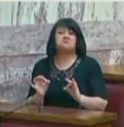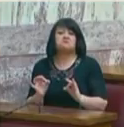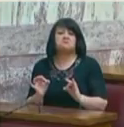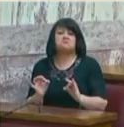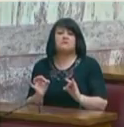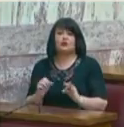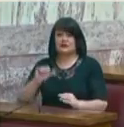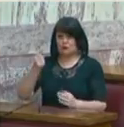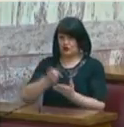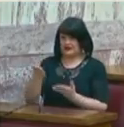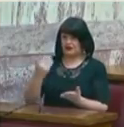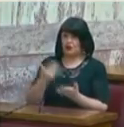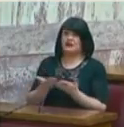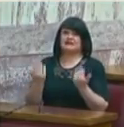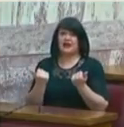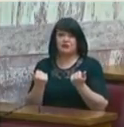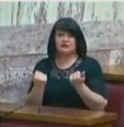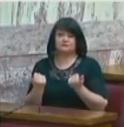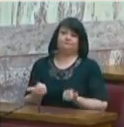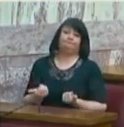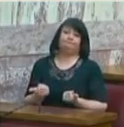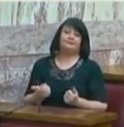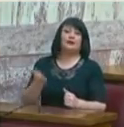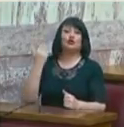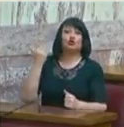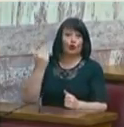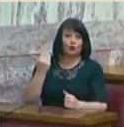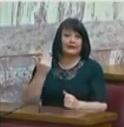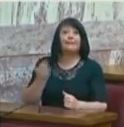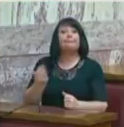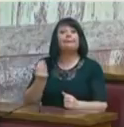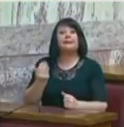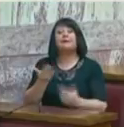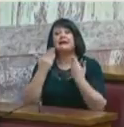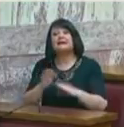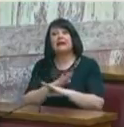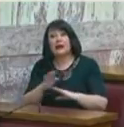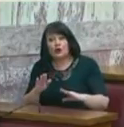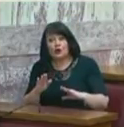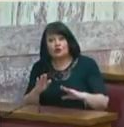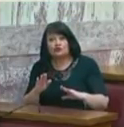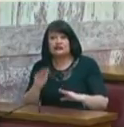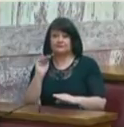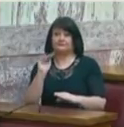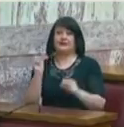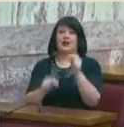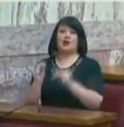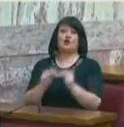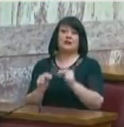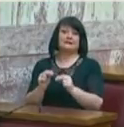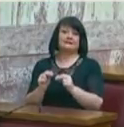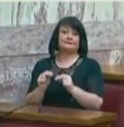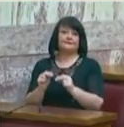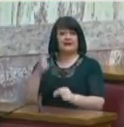πρώτη αξιολόγηση τότε που λίγο πριν κλείσει πρωτοζητήσατε εκλογές?